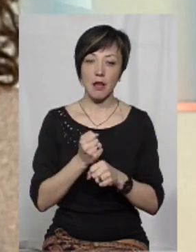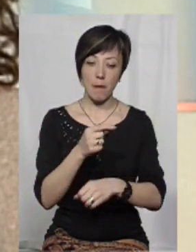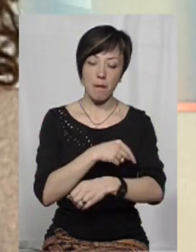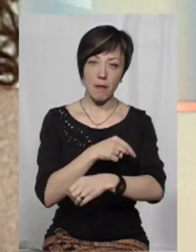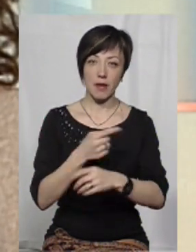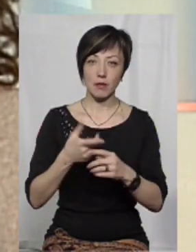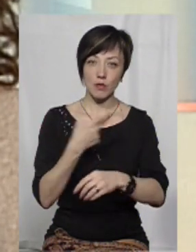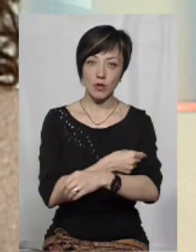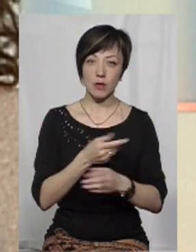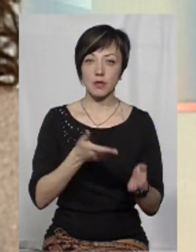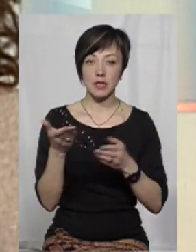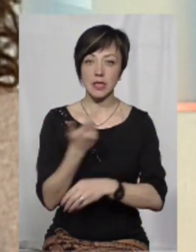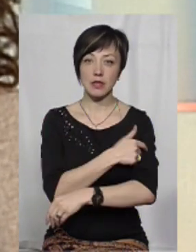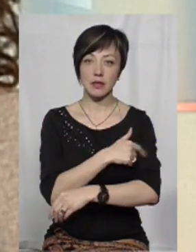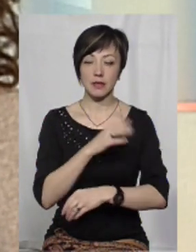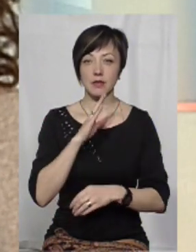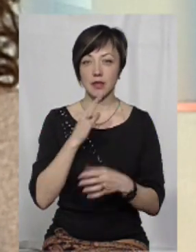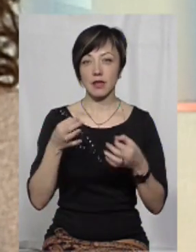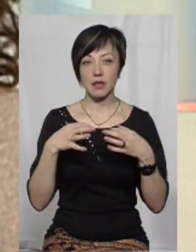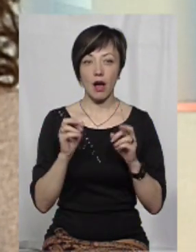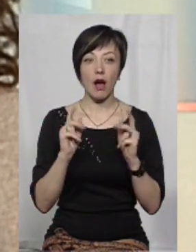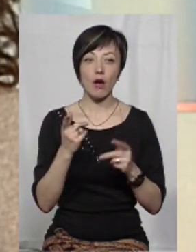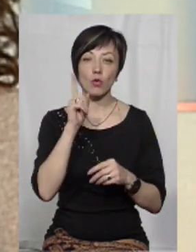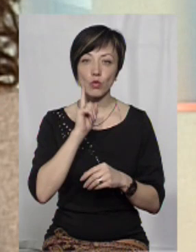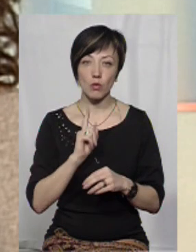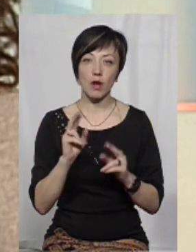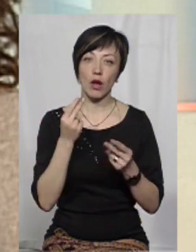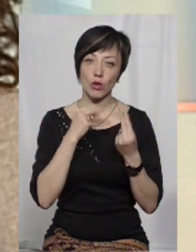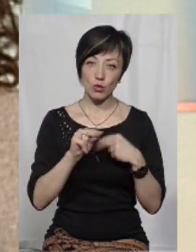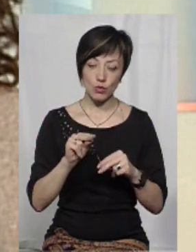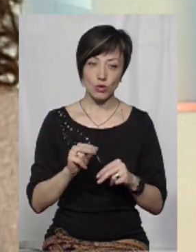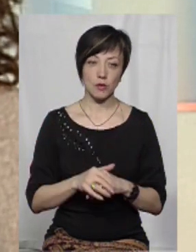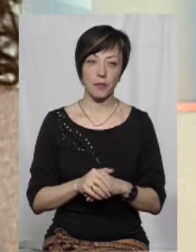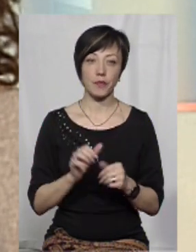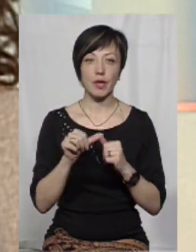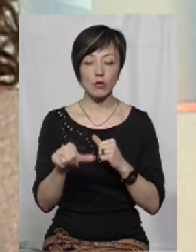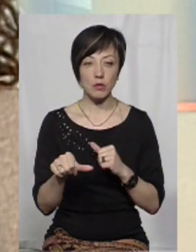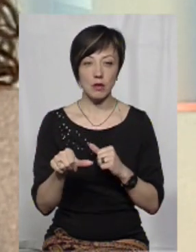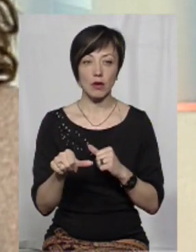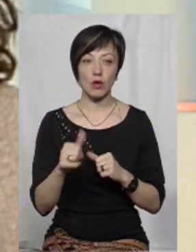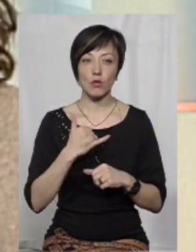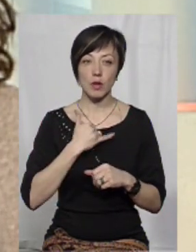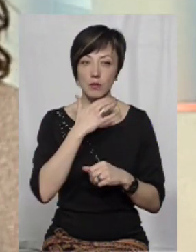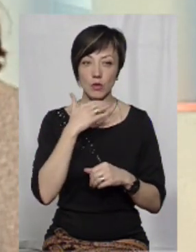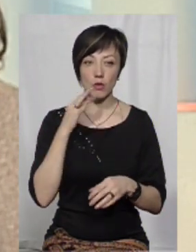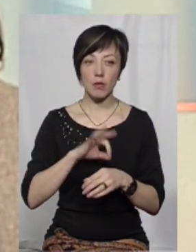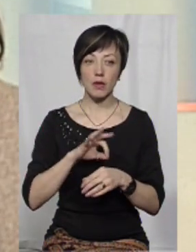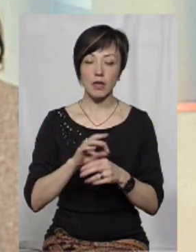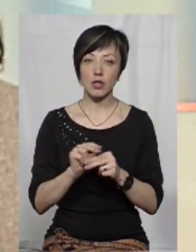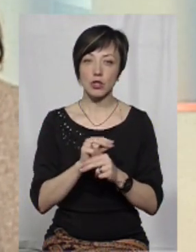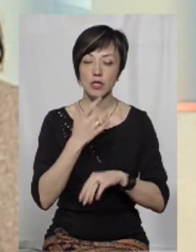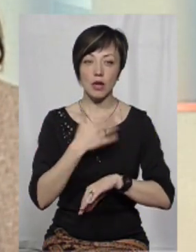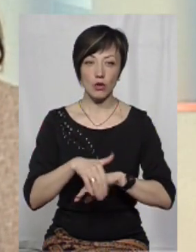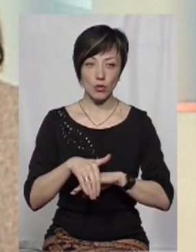мы приглашаем манипуляционных сестер, и они нам рассказывают, как им удобно, как им лучше, что. Кроме того, у меня же очень много больных лечатся